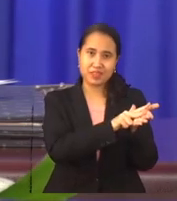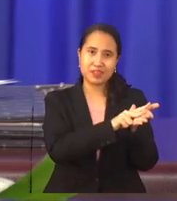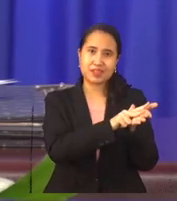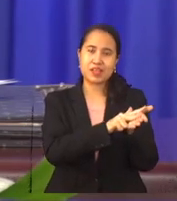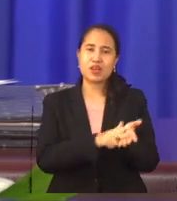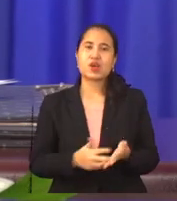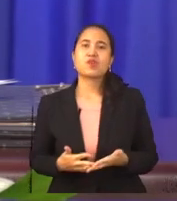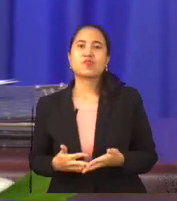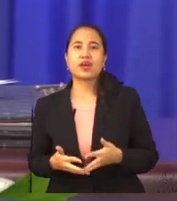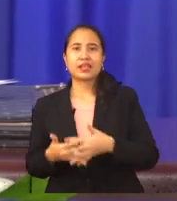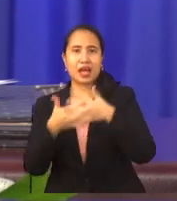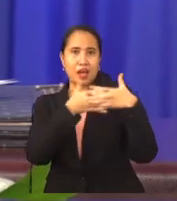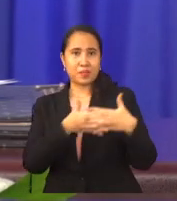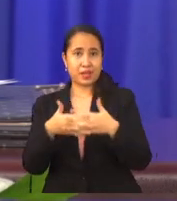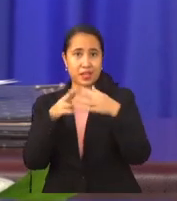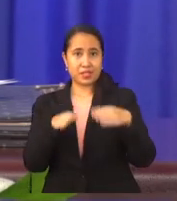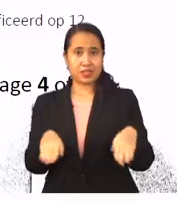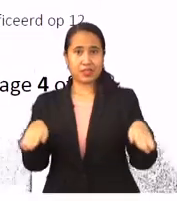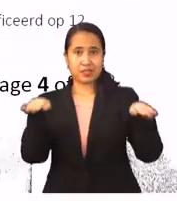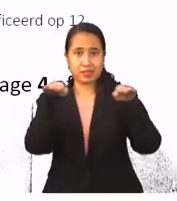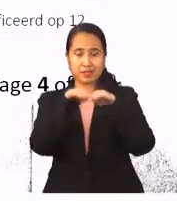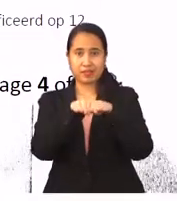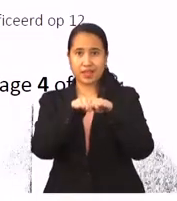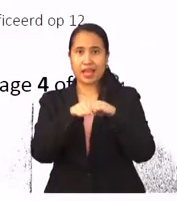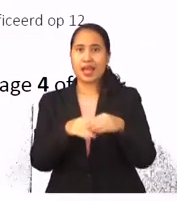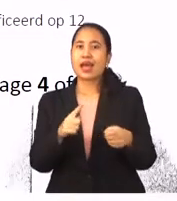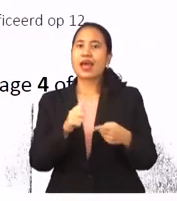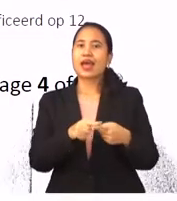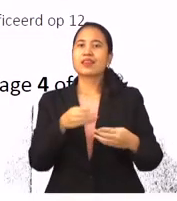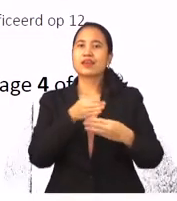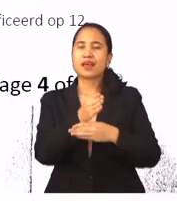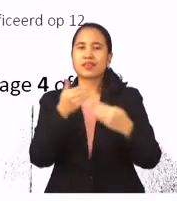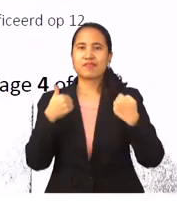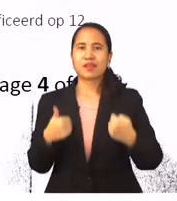het Amerikaans verdrag in zaken de rechten van de mens?